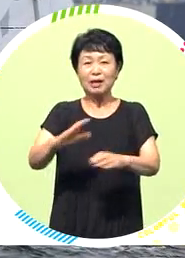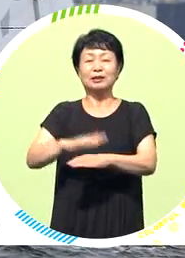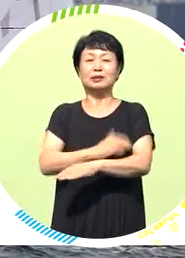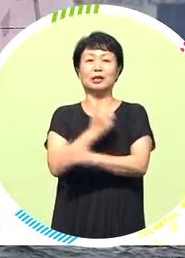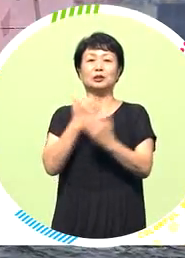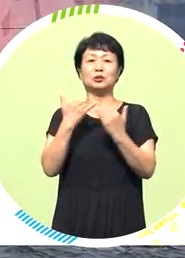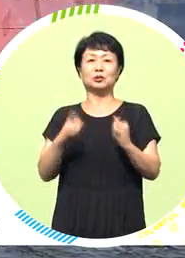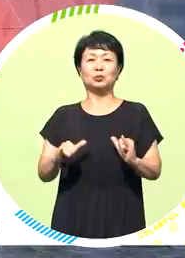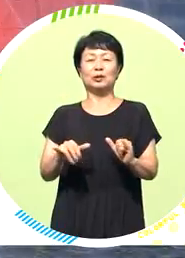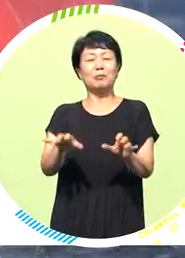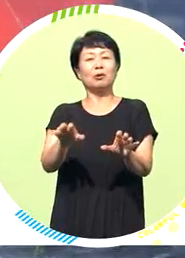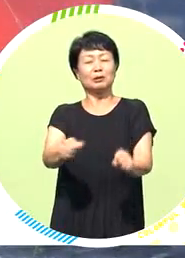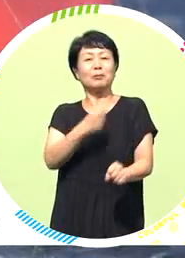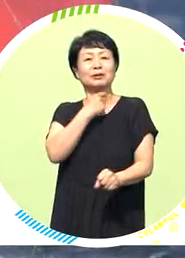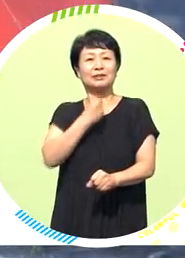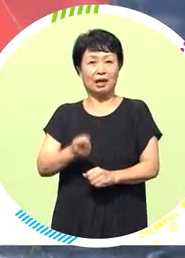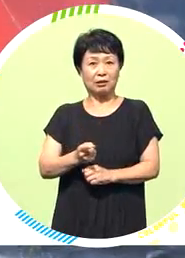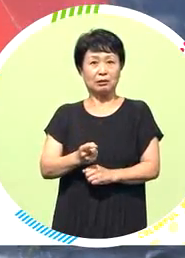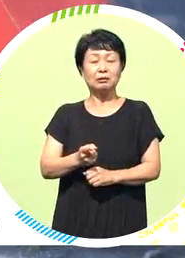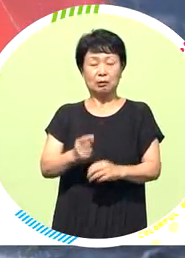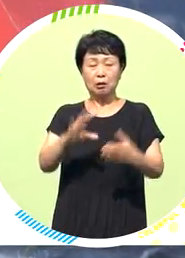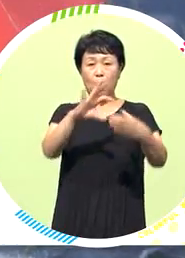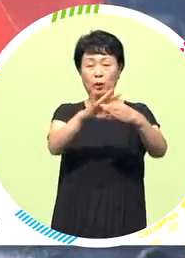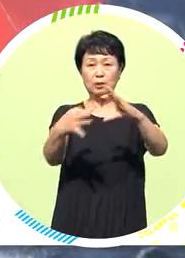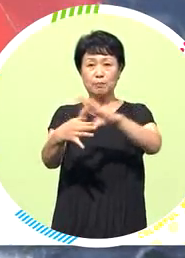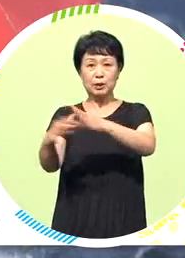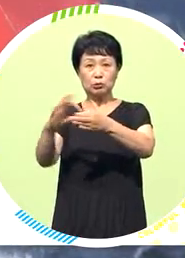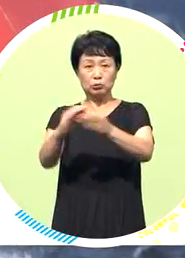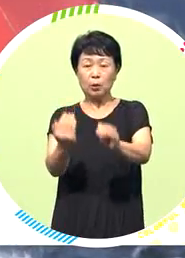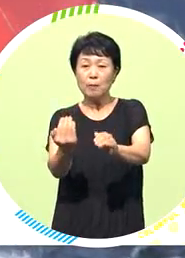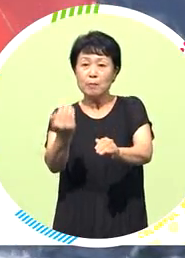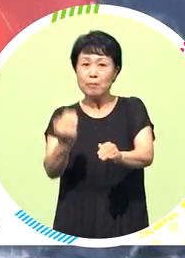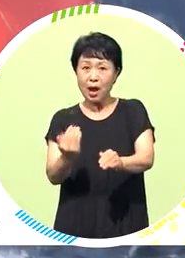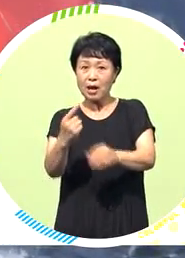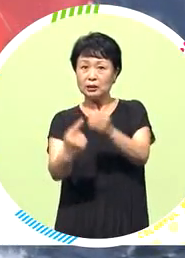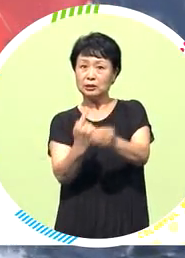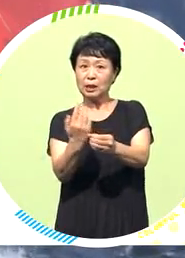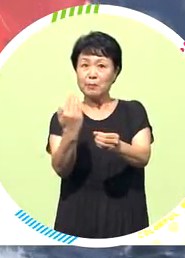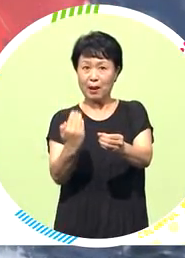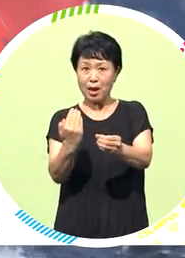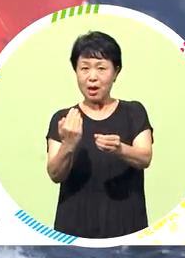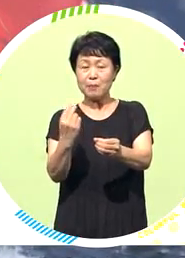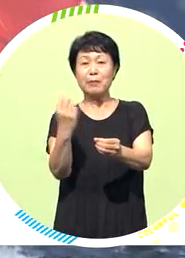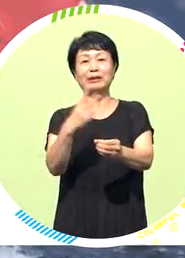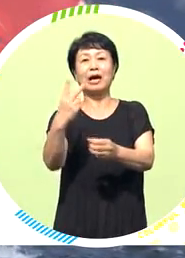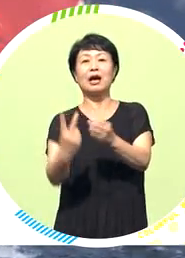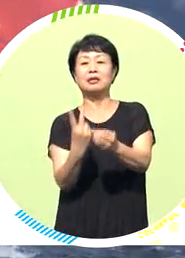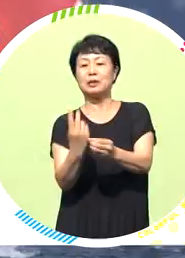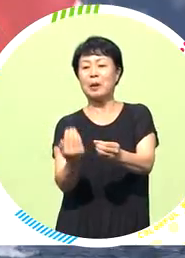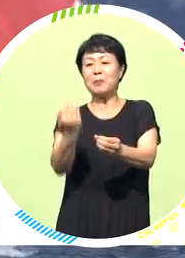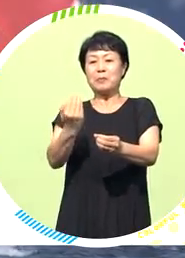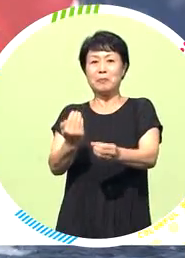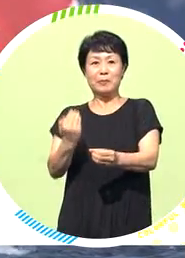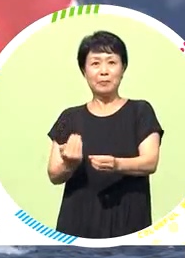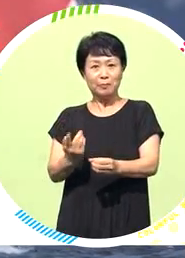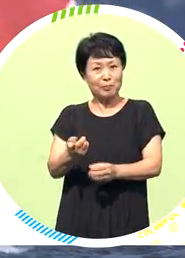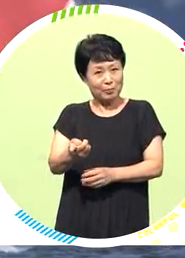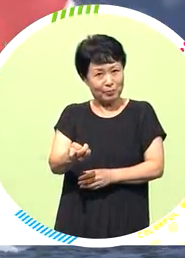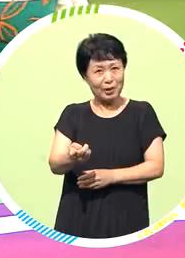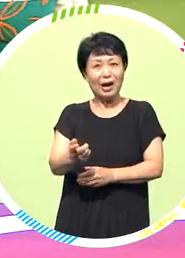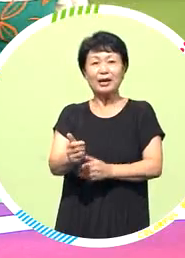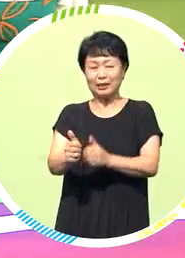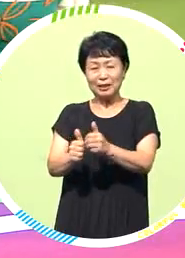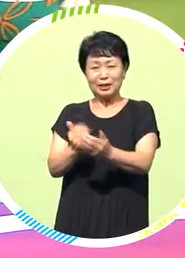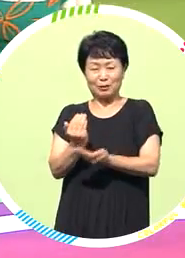いんですよ。でそれでまあプレ大会があるんだけど、もっと前に知りたいということでプレプレ大会、 プレプレ大会、 2年前にやるんです